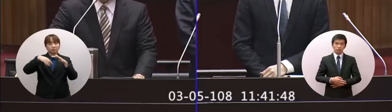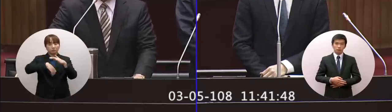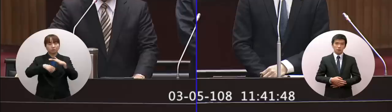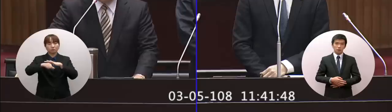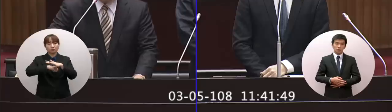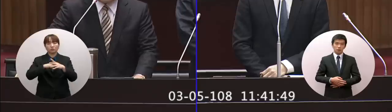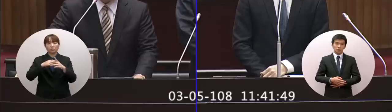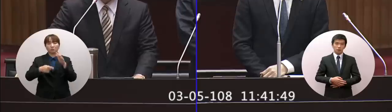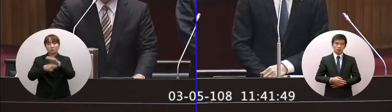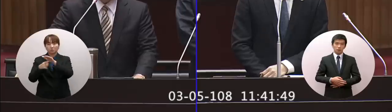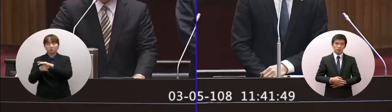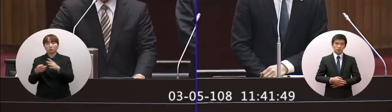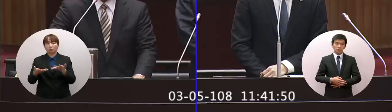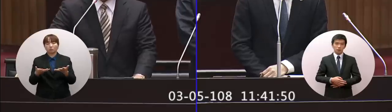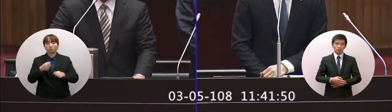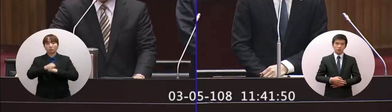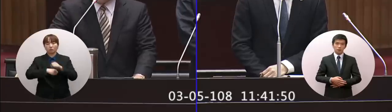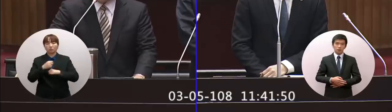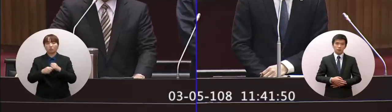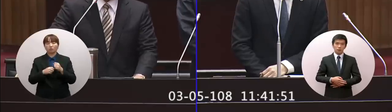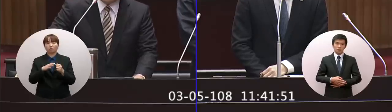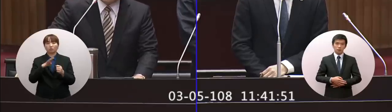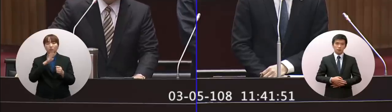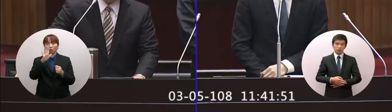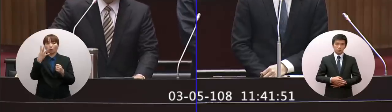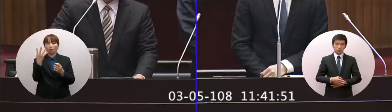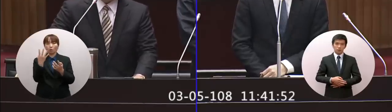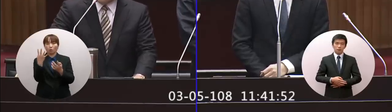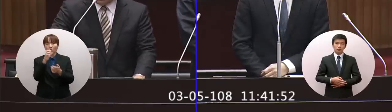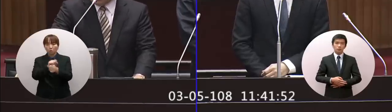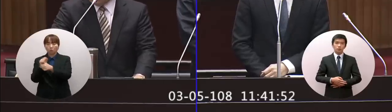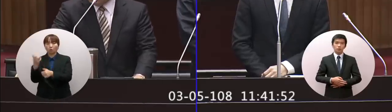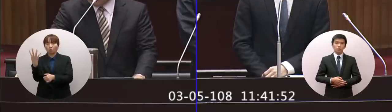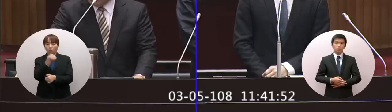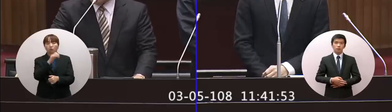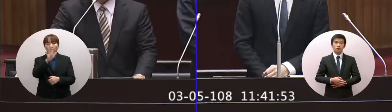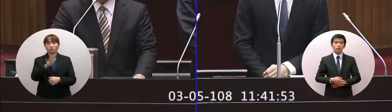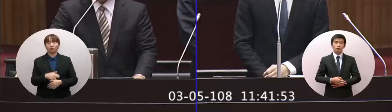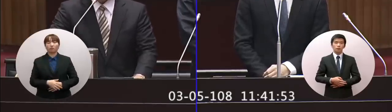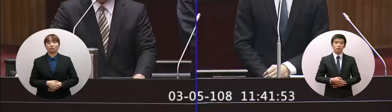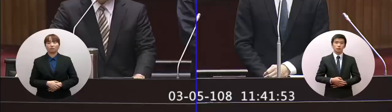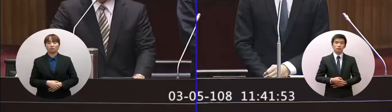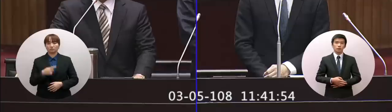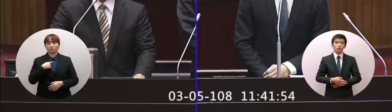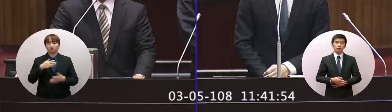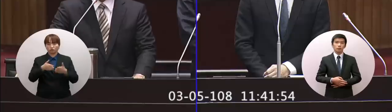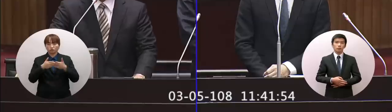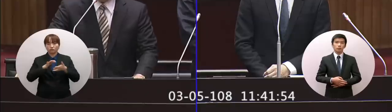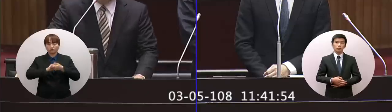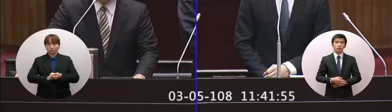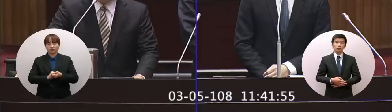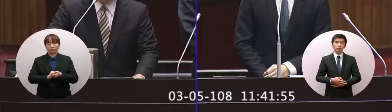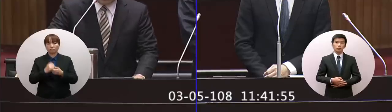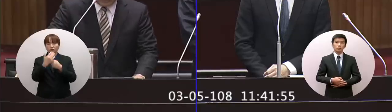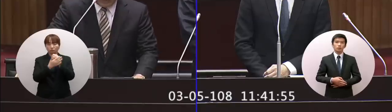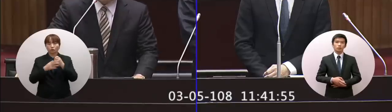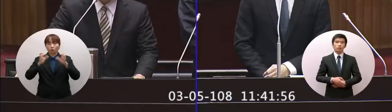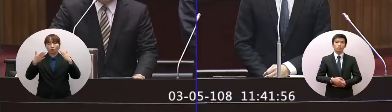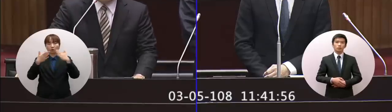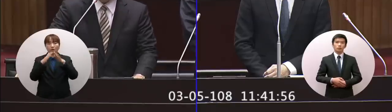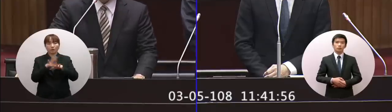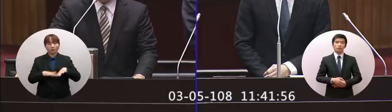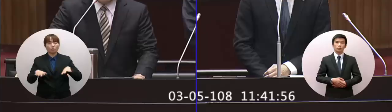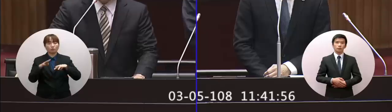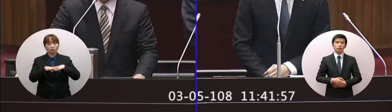做不法的活动，破获嘛真侪件，所以咱一定维护国家